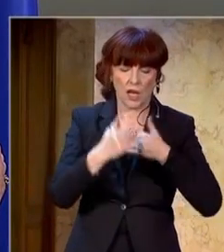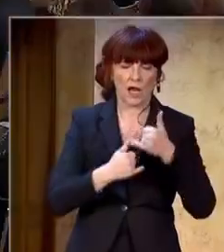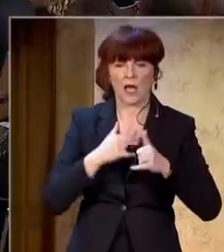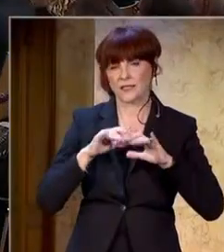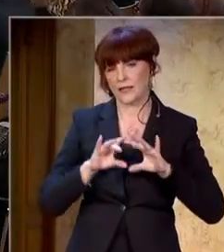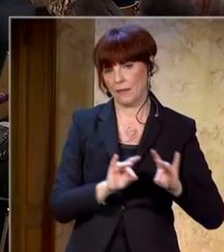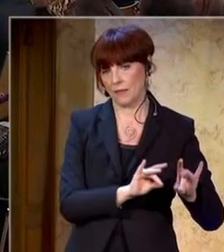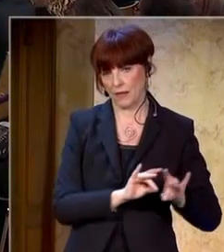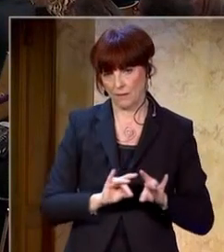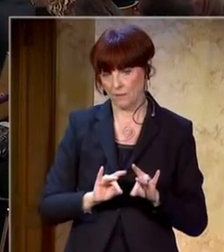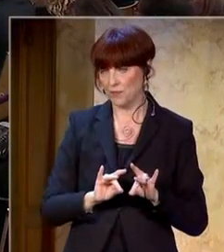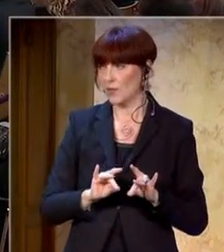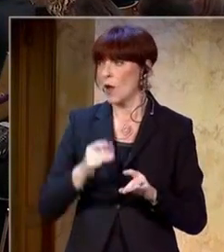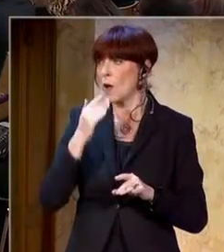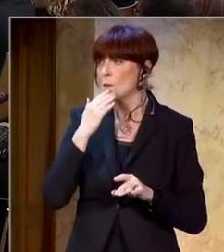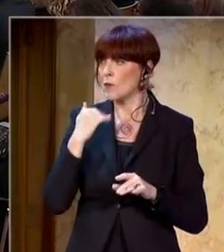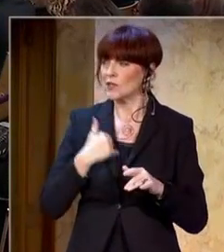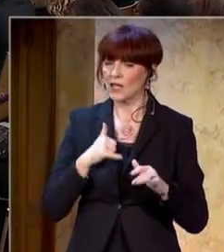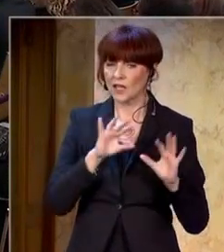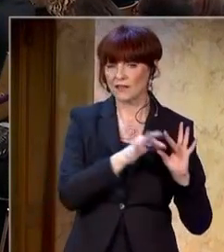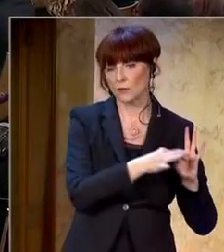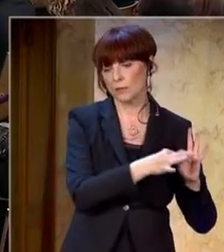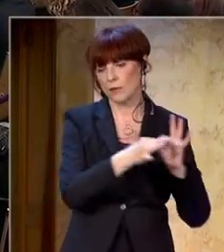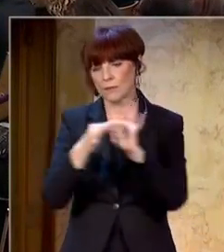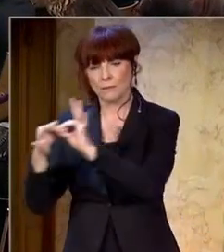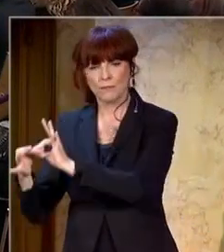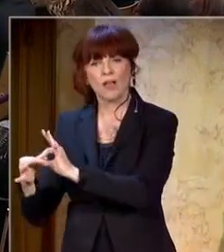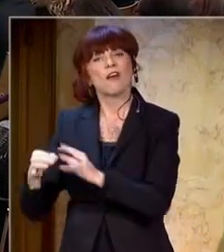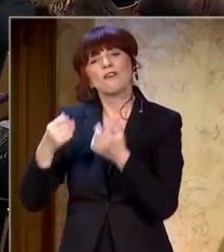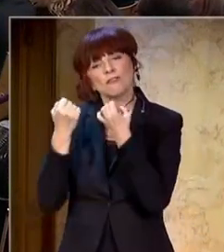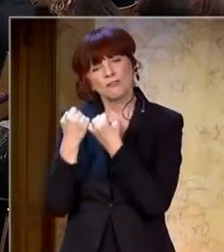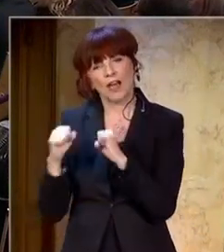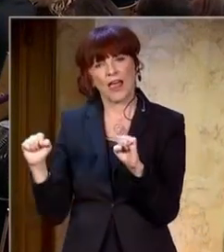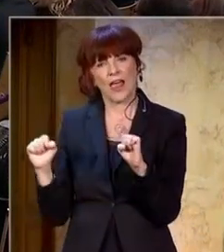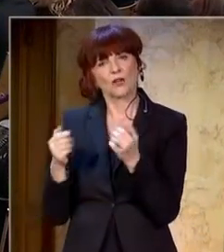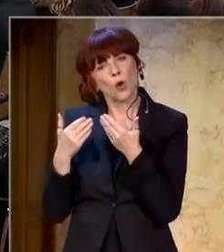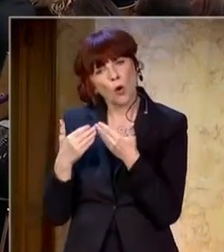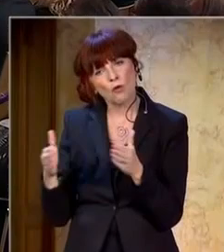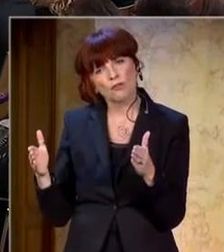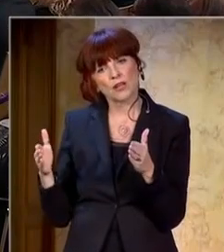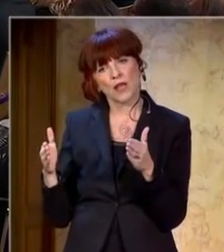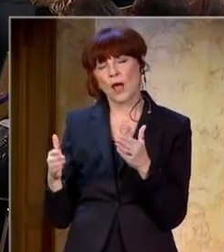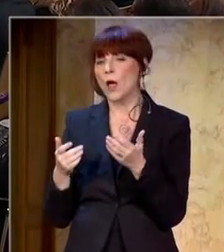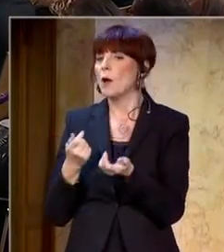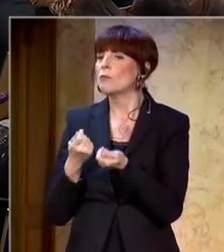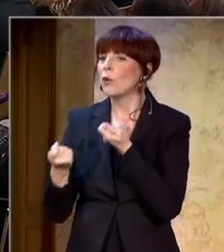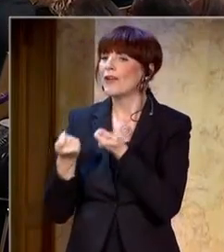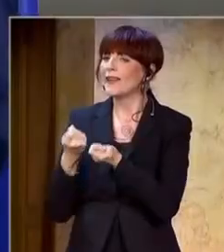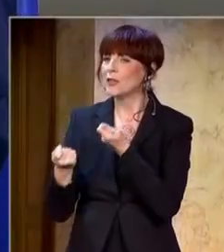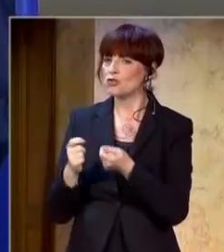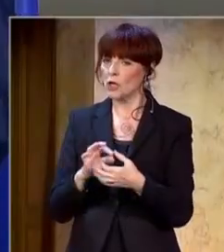möchte die Brücke schlagen zur Freiheit oder zur offenen politischen Gesellschaft und der Frage, wie das in einem Verhältnis steht zu